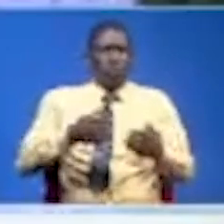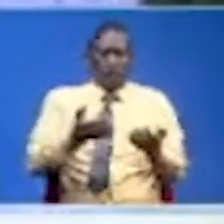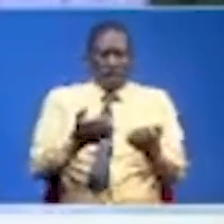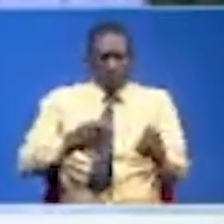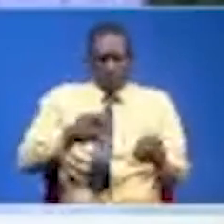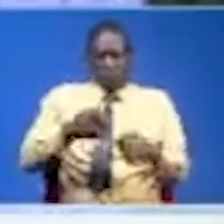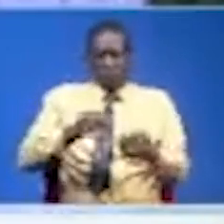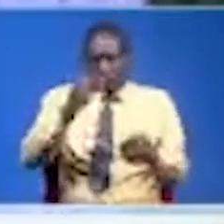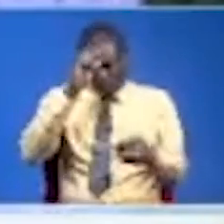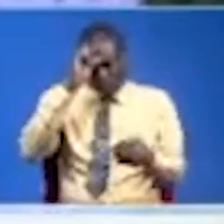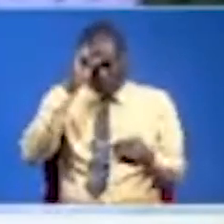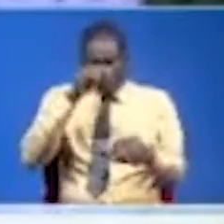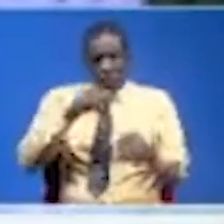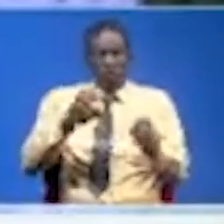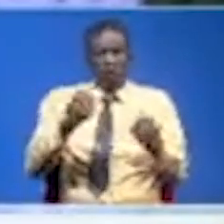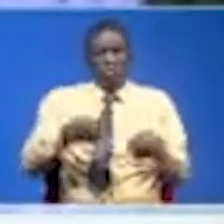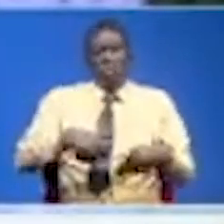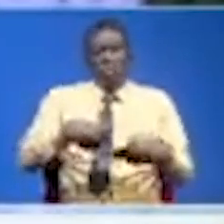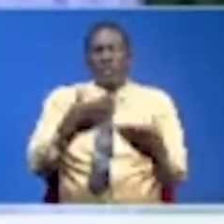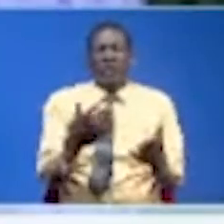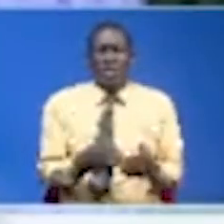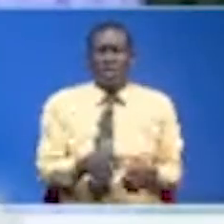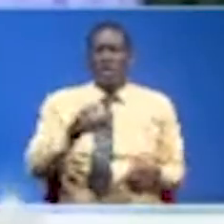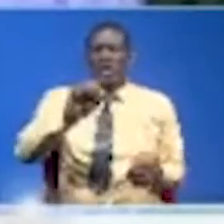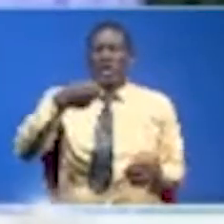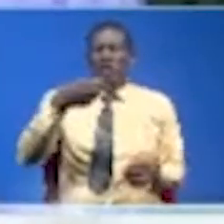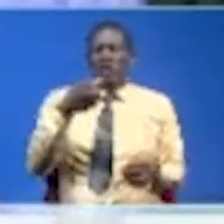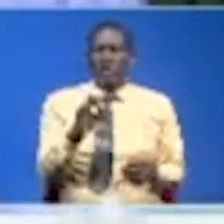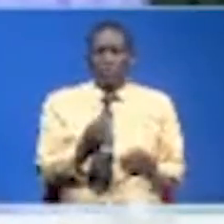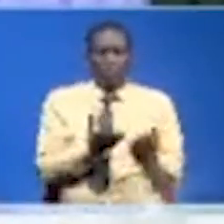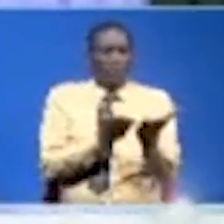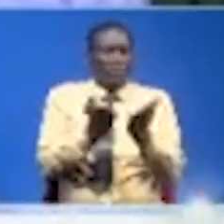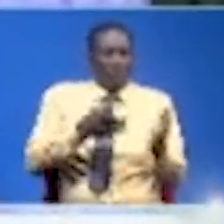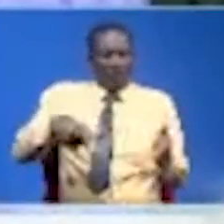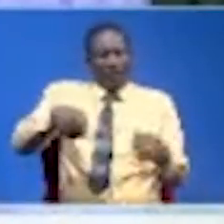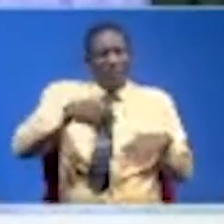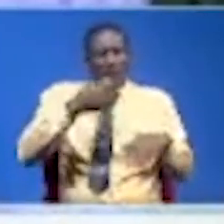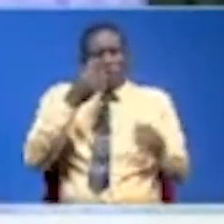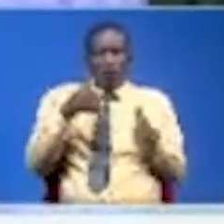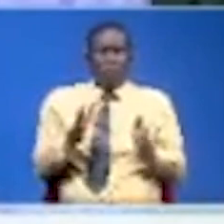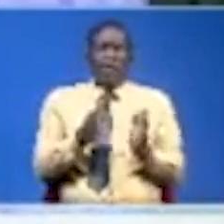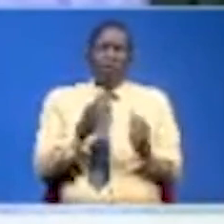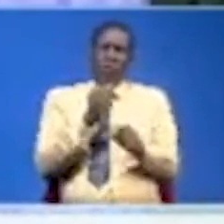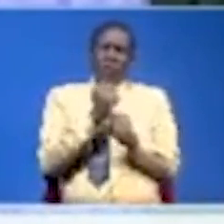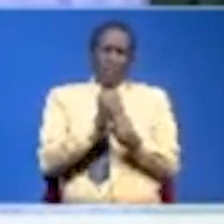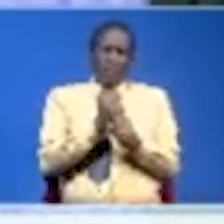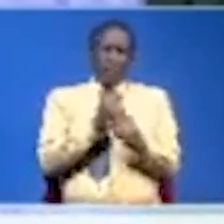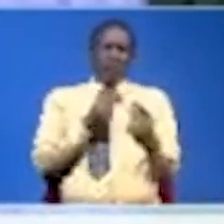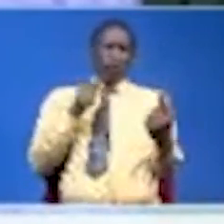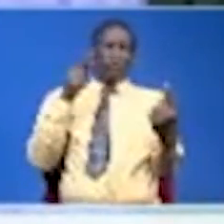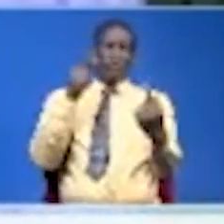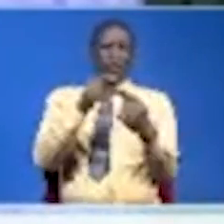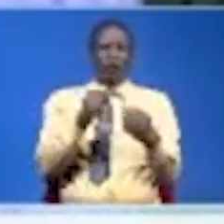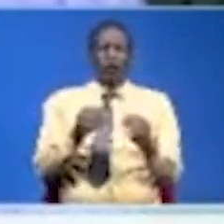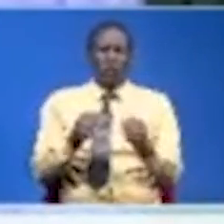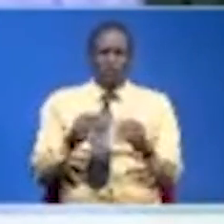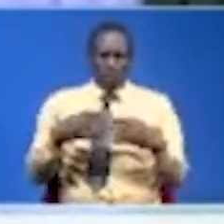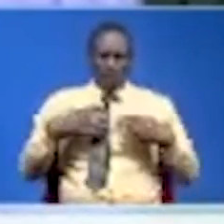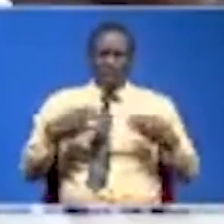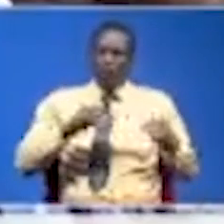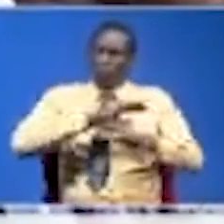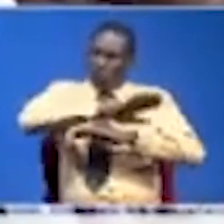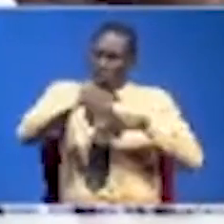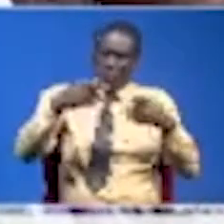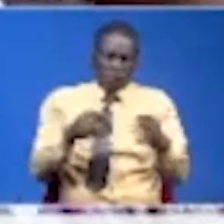of weeks, SHIF will be serving us efficiently and making the dream of universal coverage come